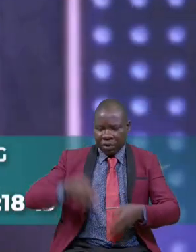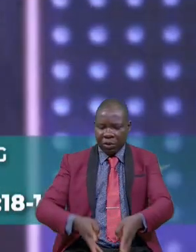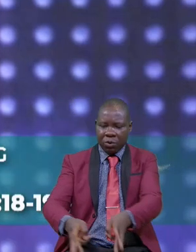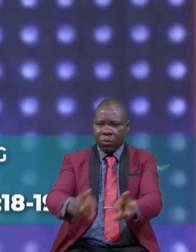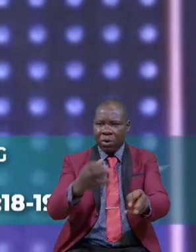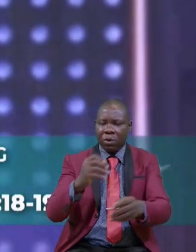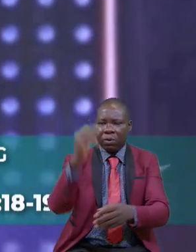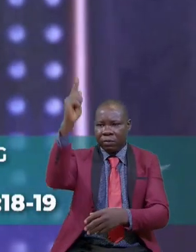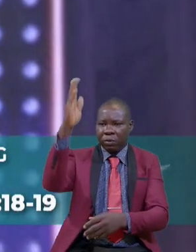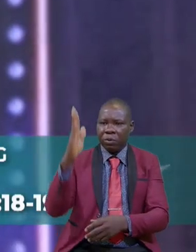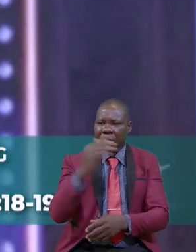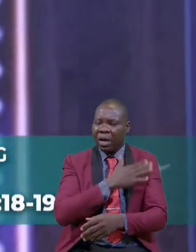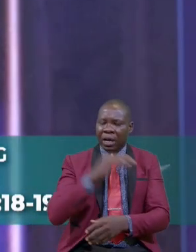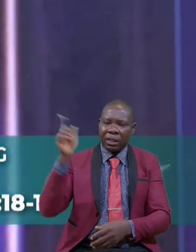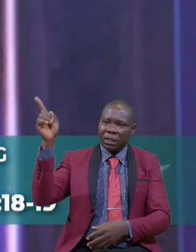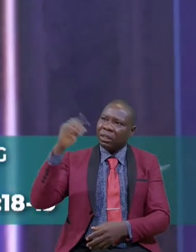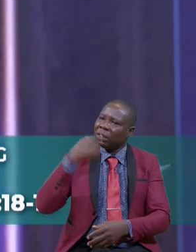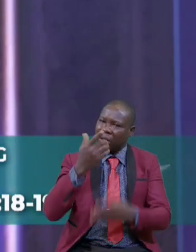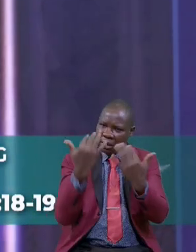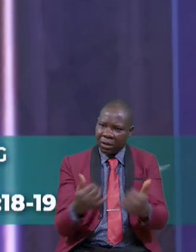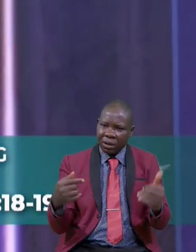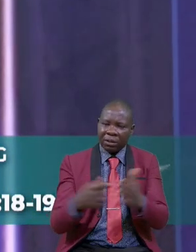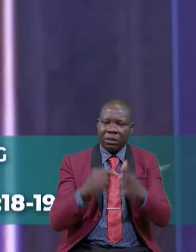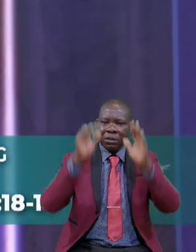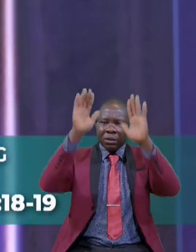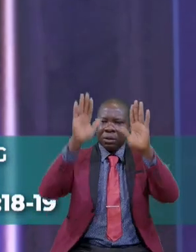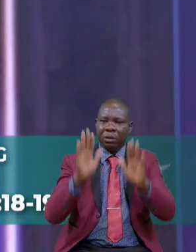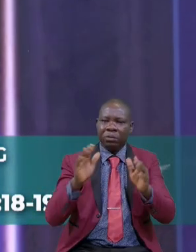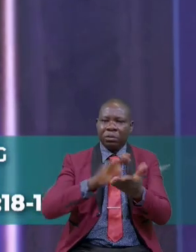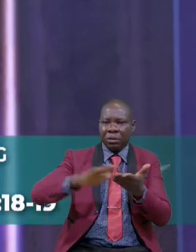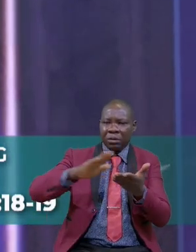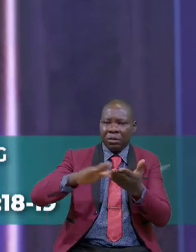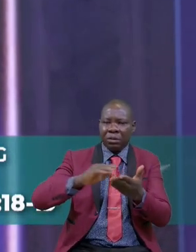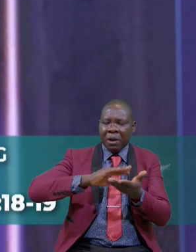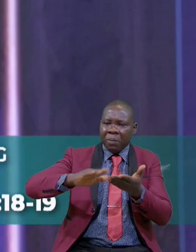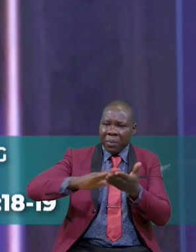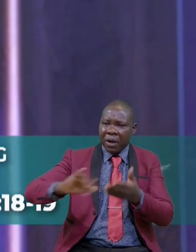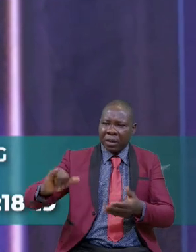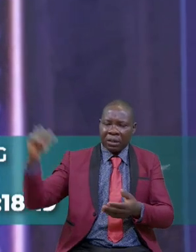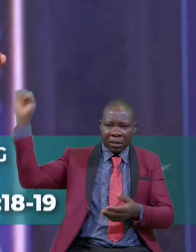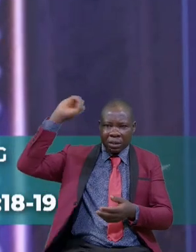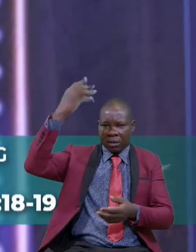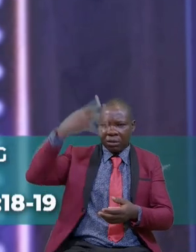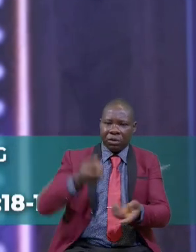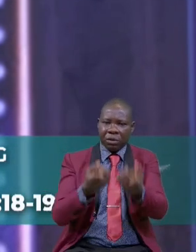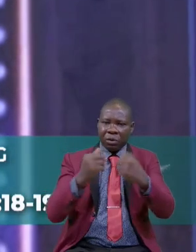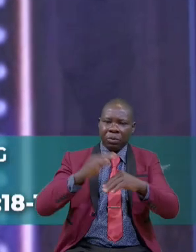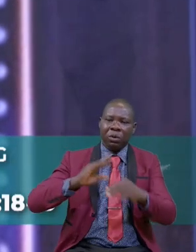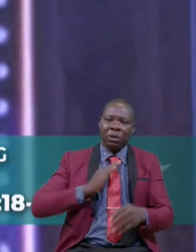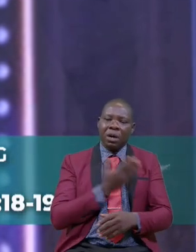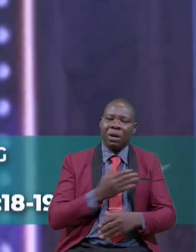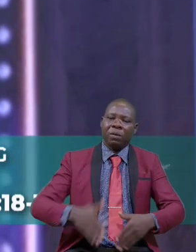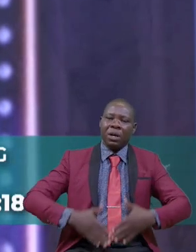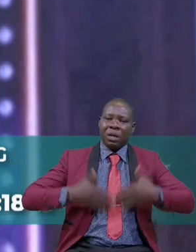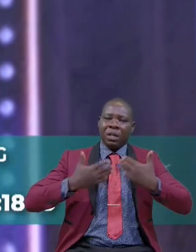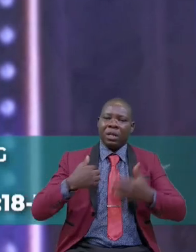il dit maintenant, cette grâce merveilleuse, cette grâce qui vient dans nos vies, nous devons donc retourner